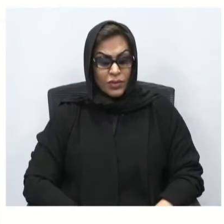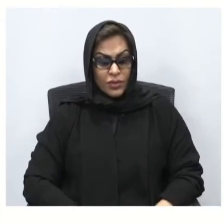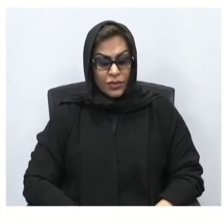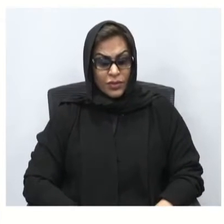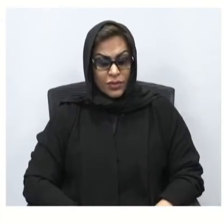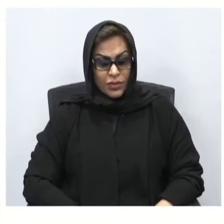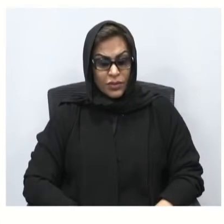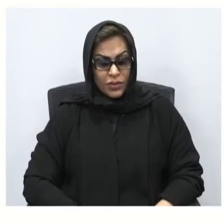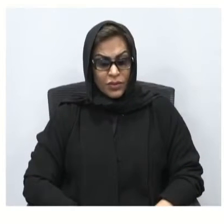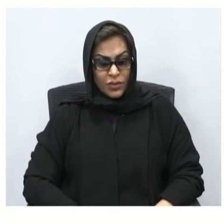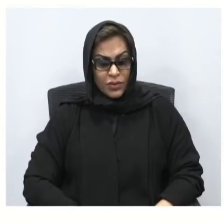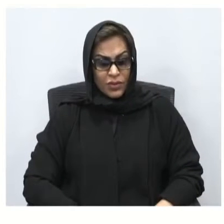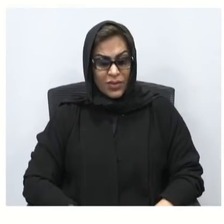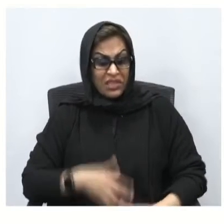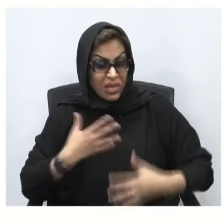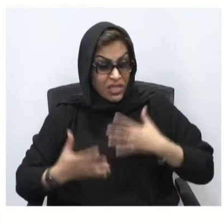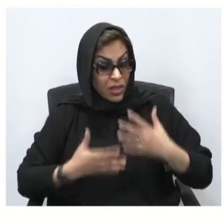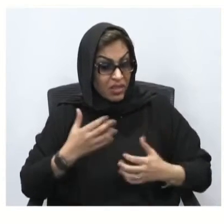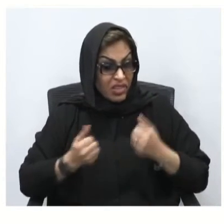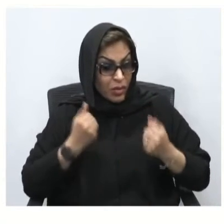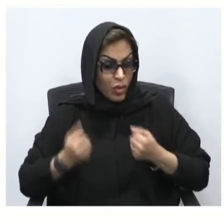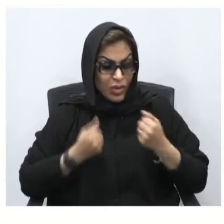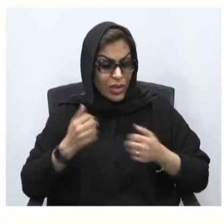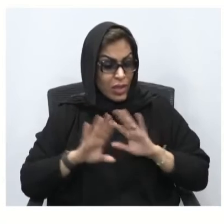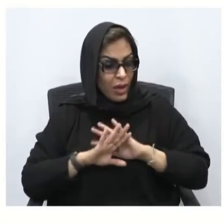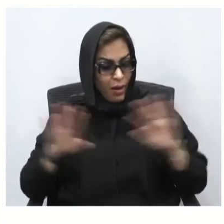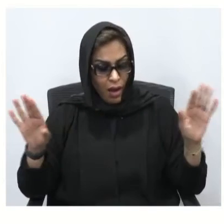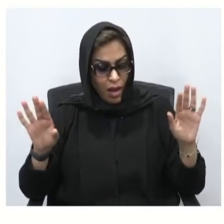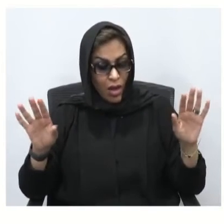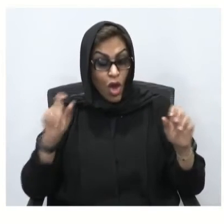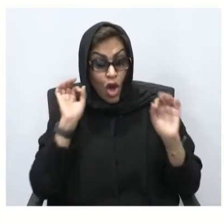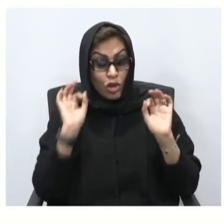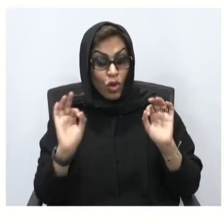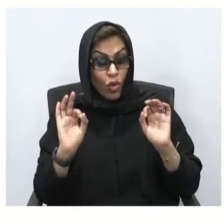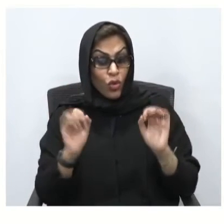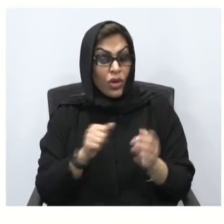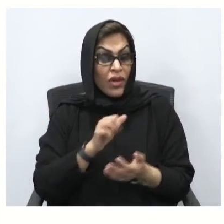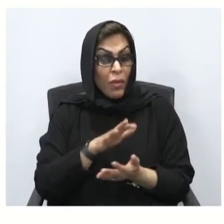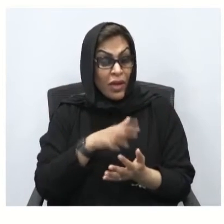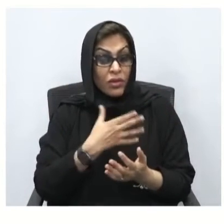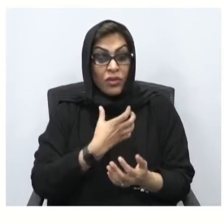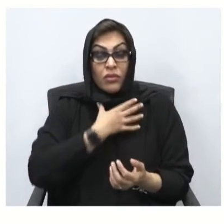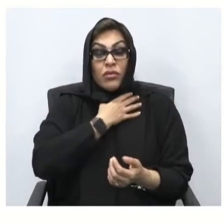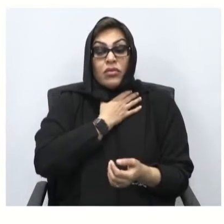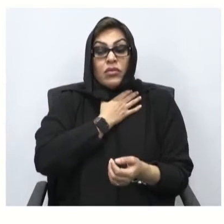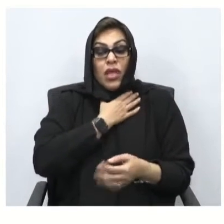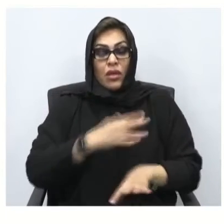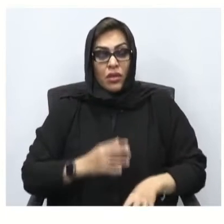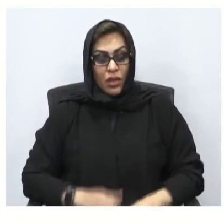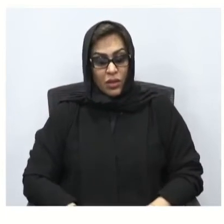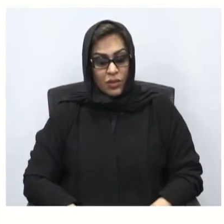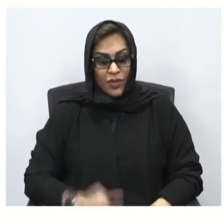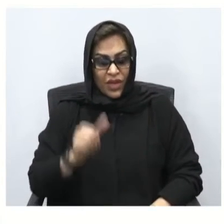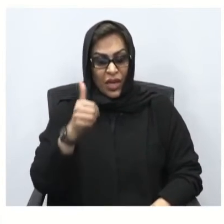الاخرين فقط من اجل التدريب او التسليه لكن عند حدوث